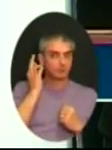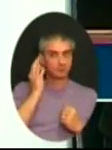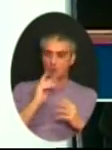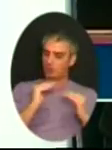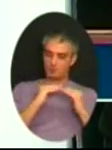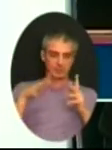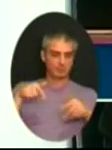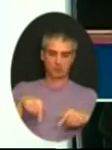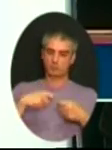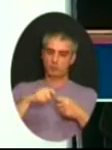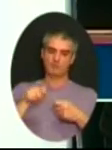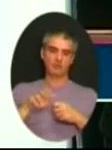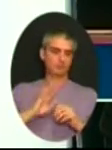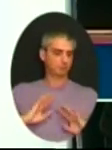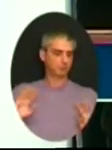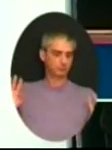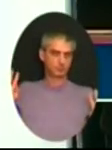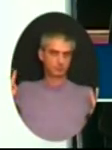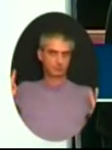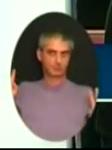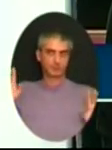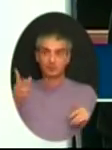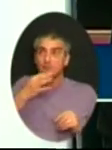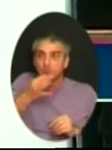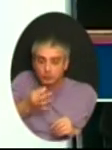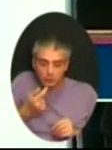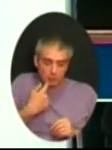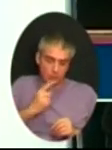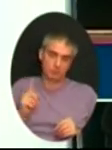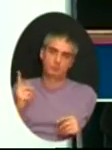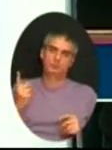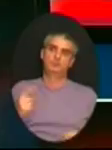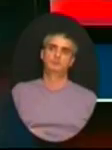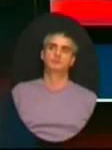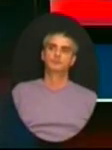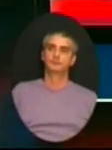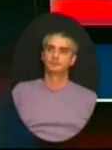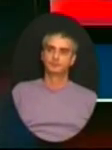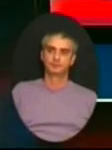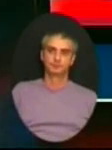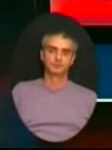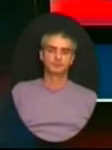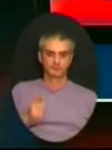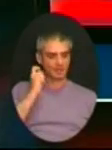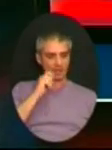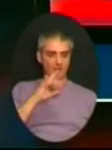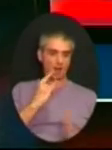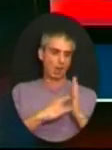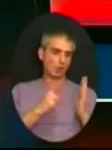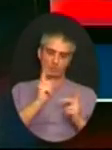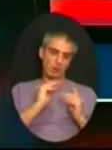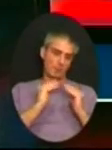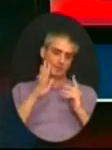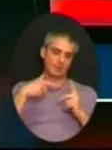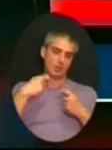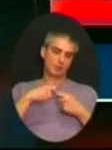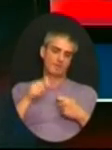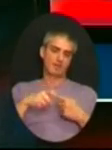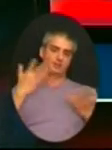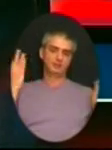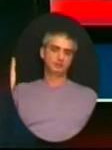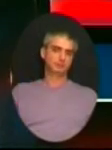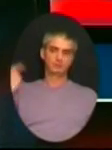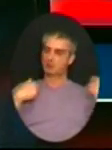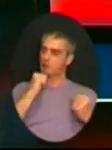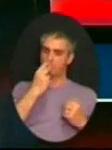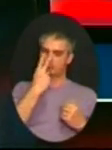להיות בכנסת, אורית, לא. לא, אני שואלת... אם זאת השאלה, לא. אורית, היה ראוי... זה עבירה על החוק, והוא לא ראוי להיות בכנסת, כן? אני